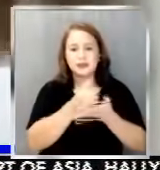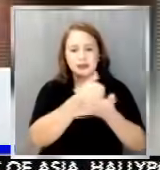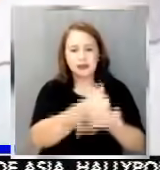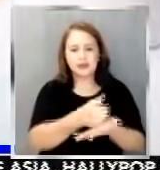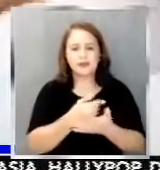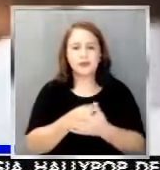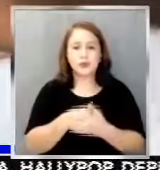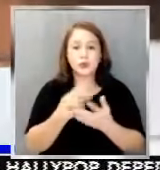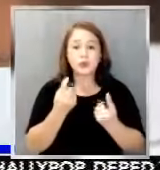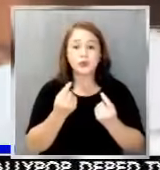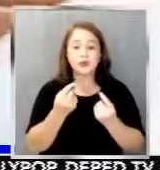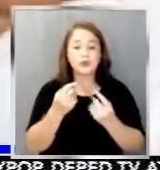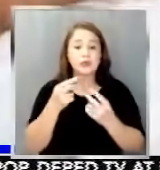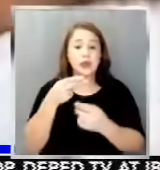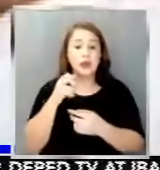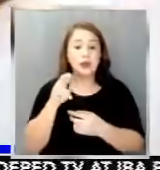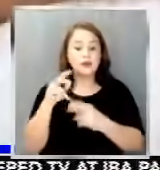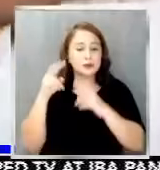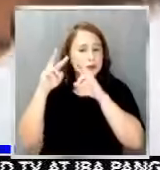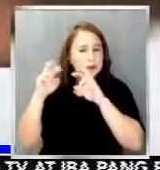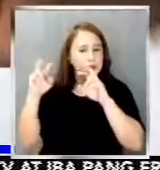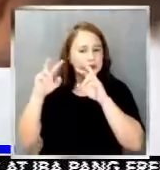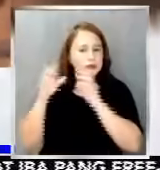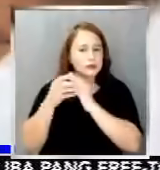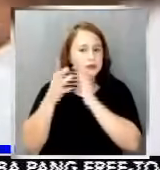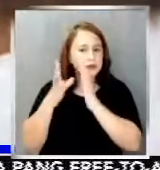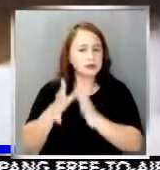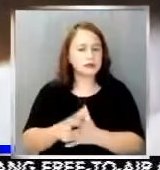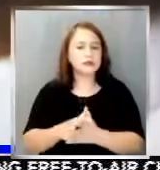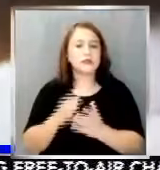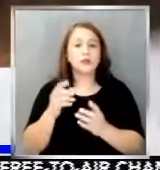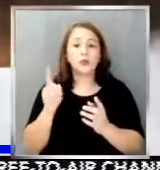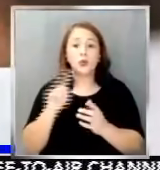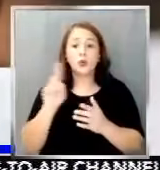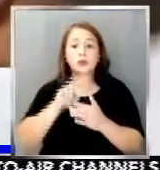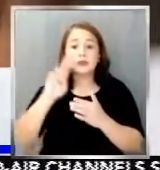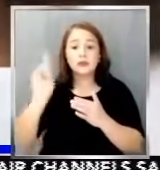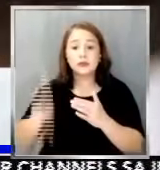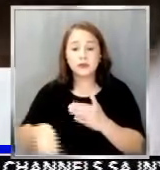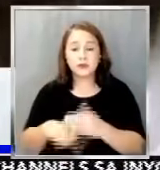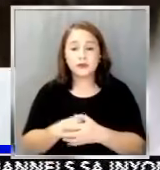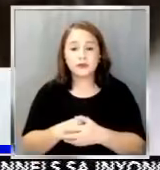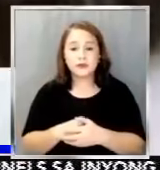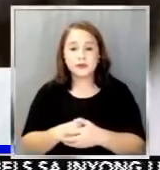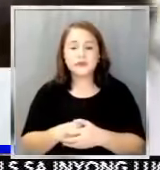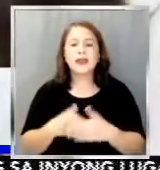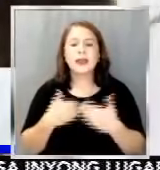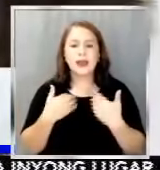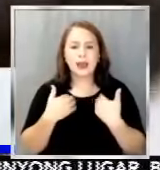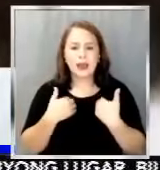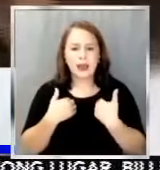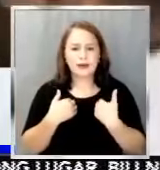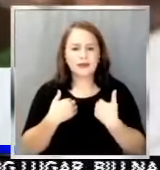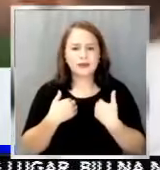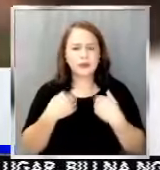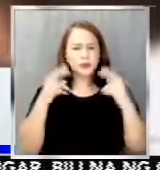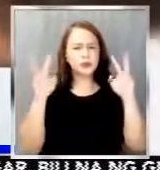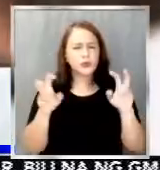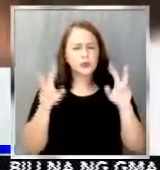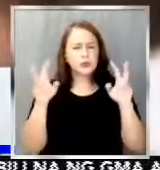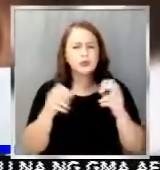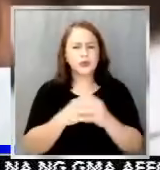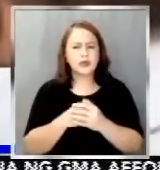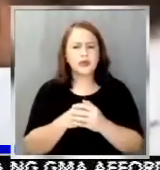Harvey sa isang espesyalista at ang kanyang diagnosis, mayroon daw si Harvey na kung tawagin ay